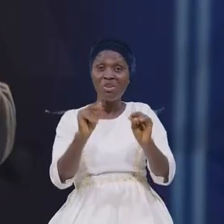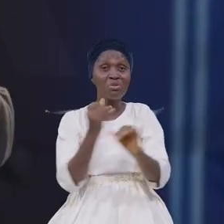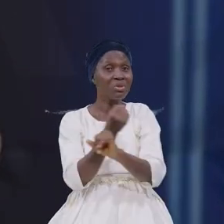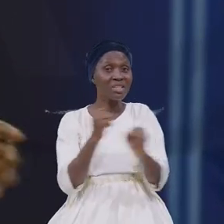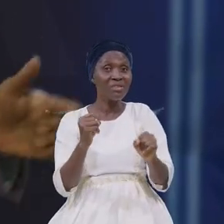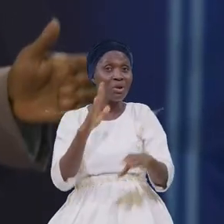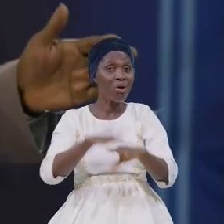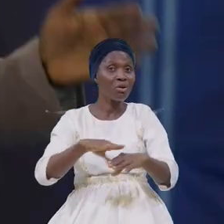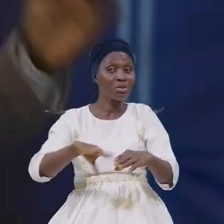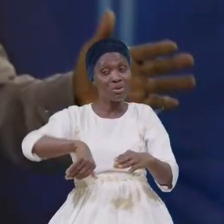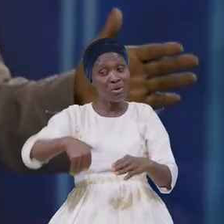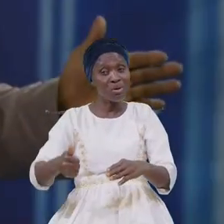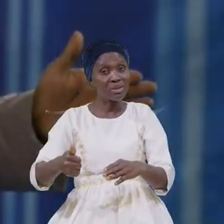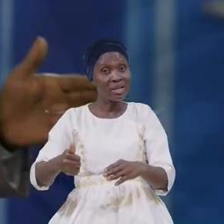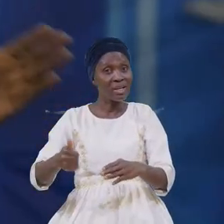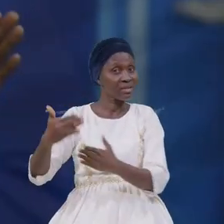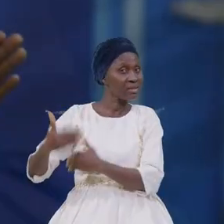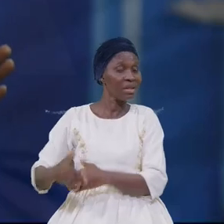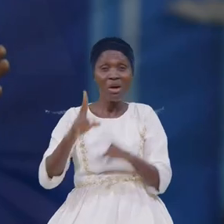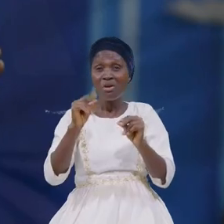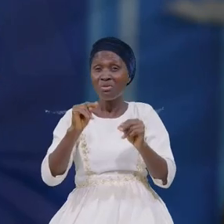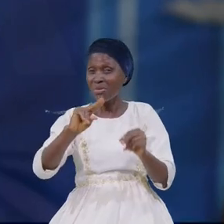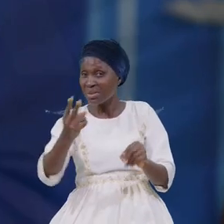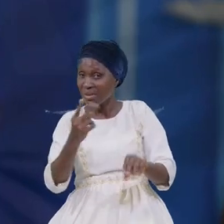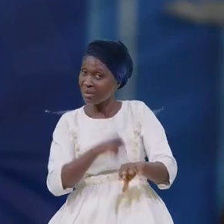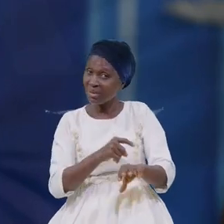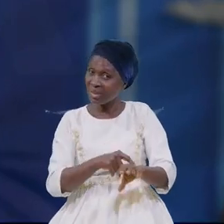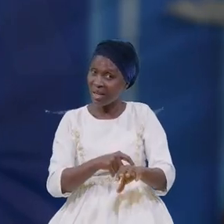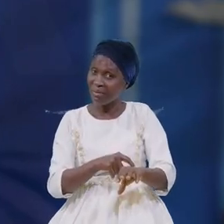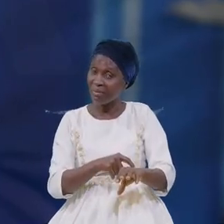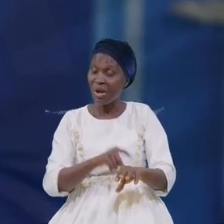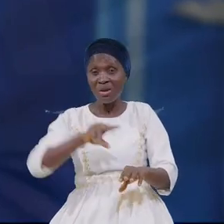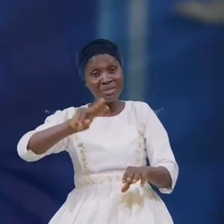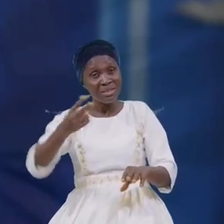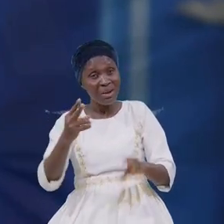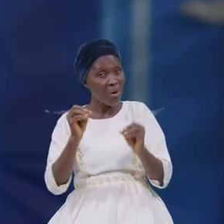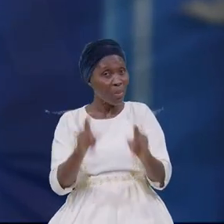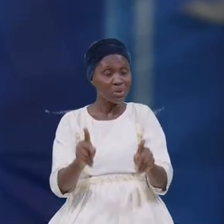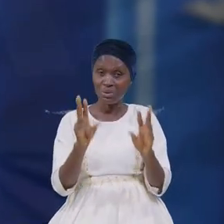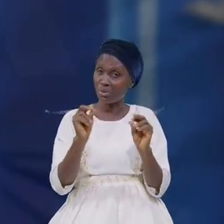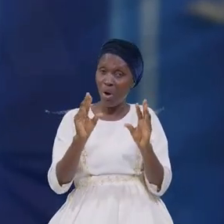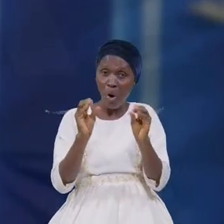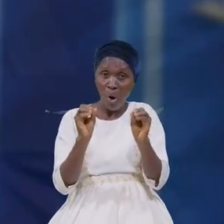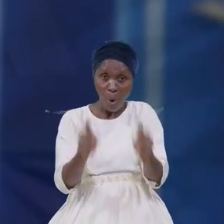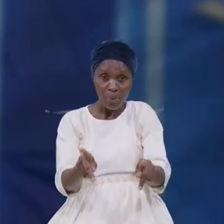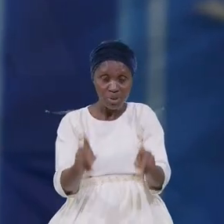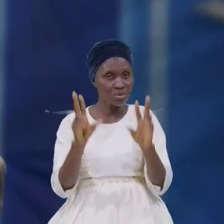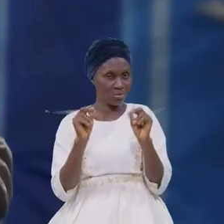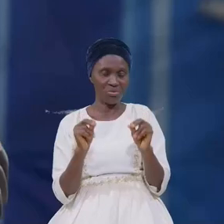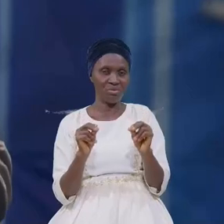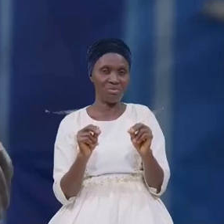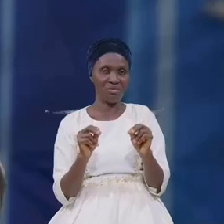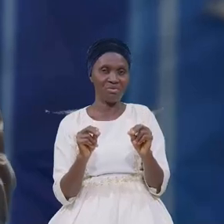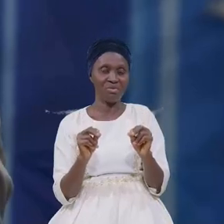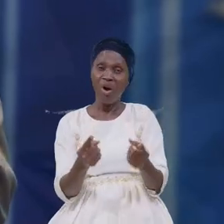bord. Il n'y a pas la seconde occasion. Vous en allez? Viens, avant de savoir, tu es